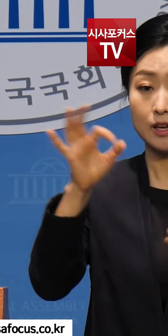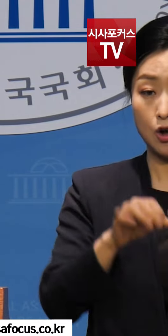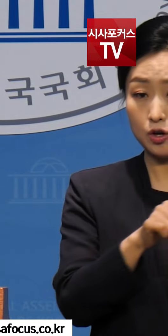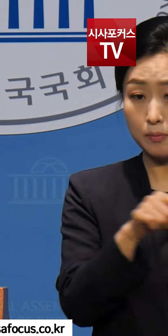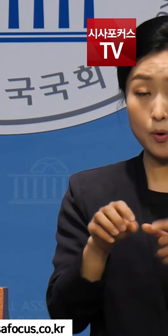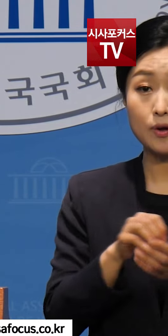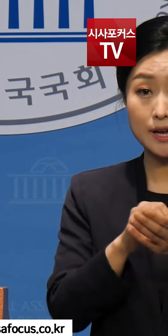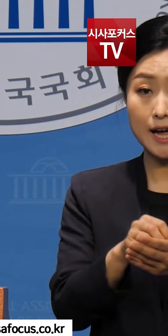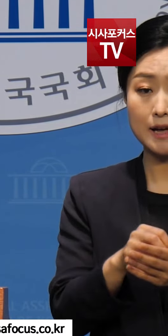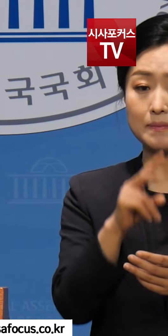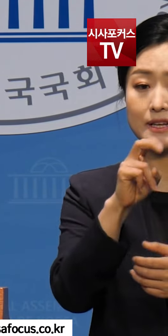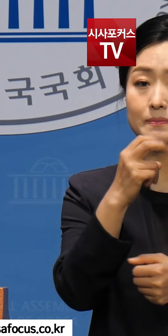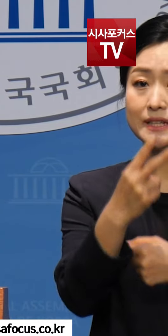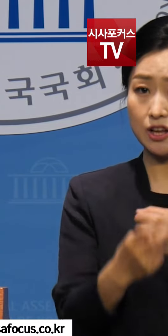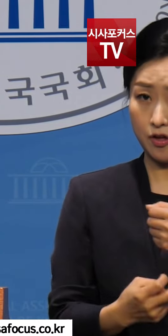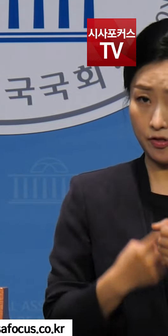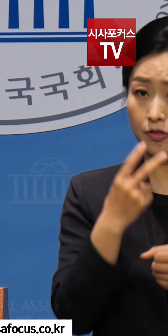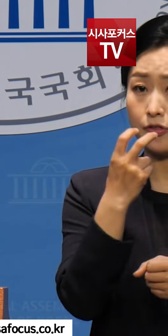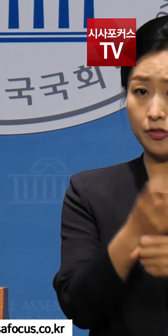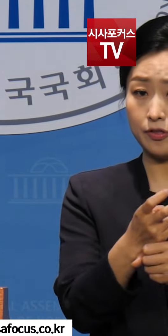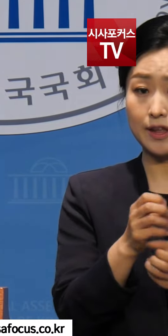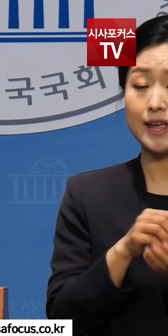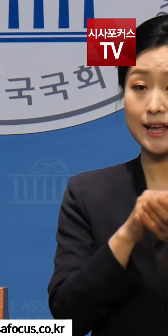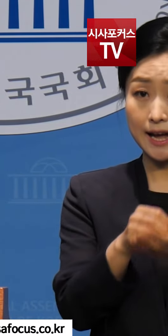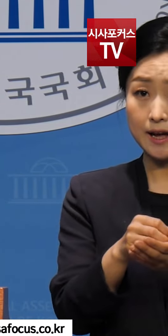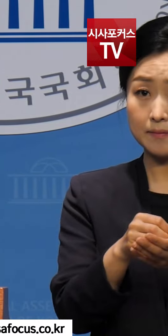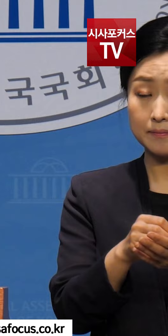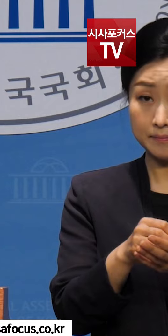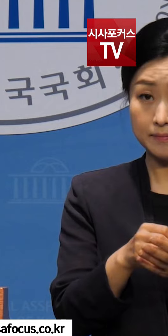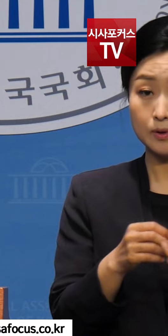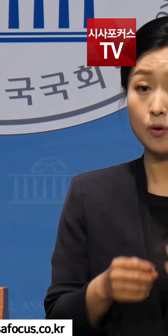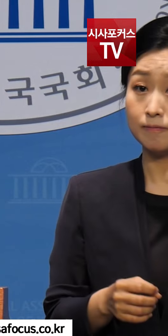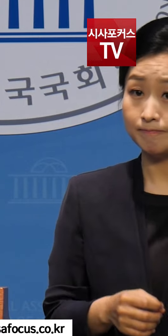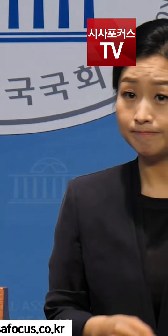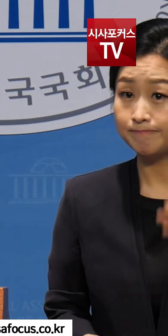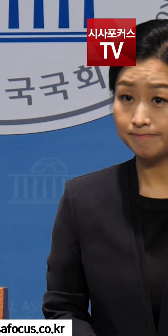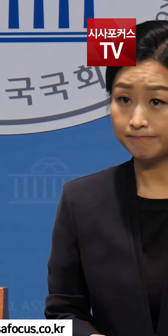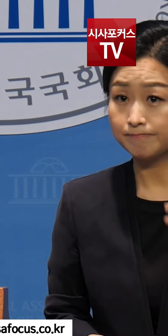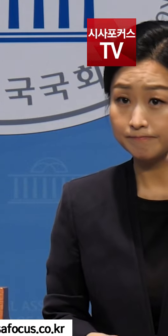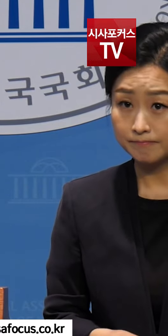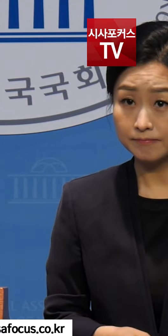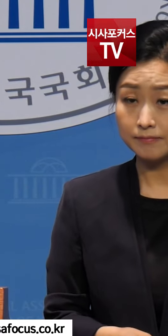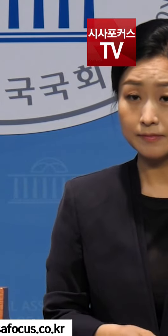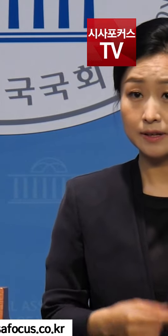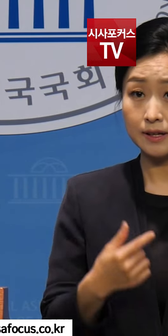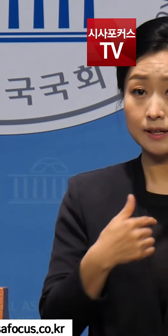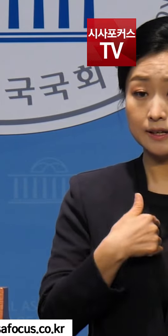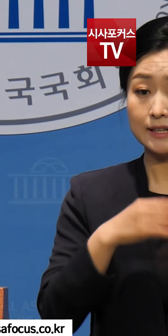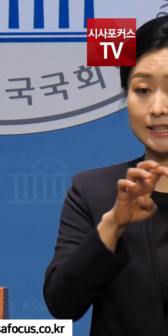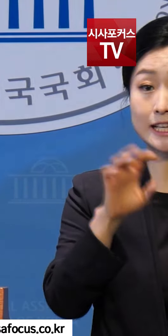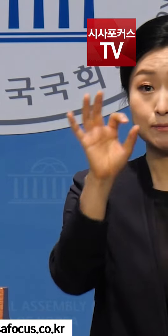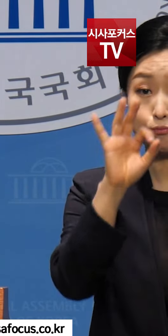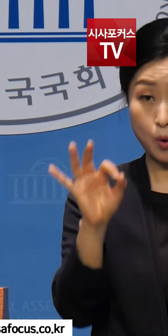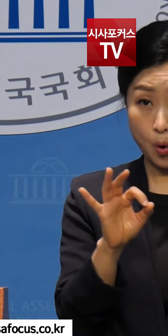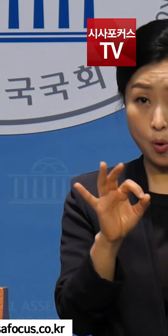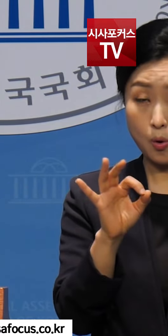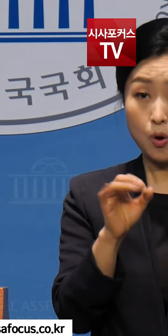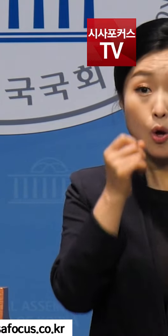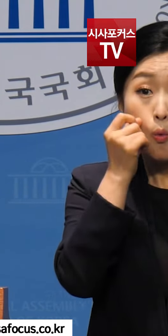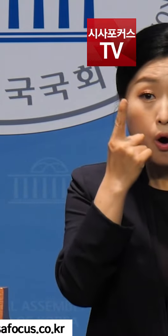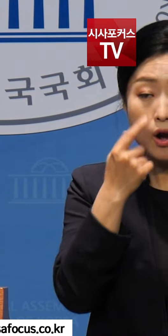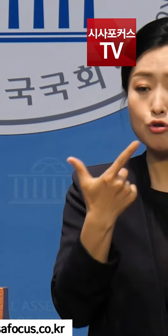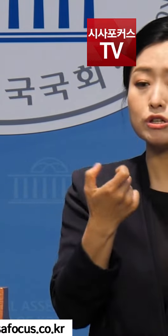가입 기간인 22년간 가입한 평균 소득자가 기존 소득 대체율 40% 적용시 월